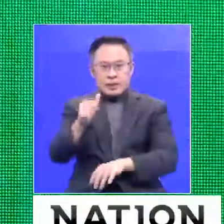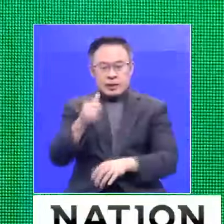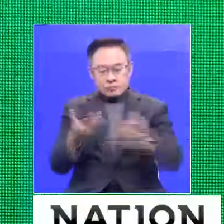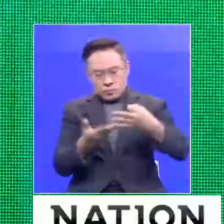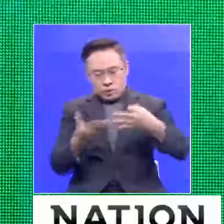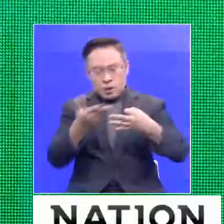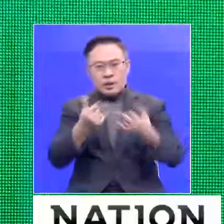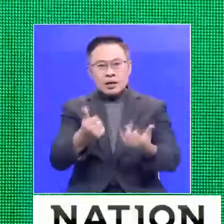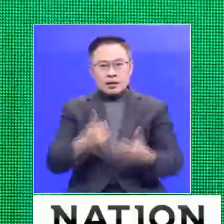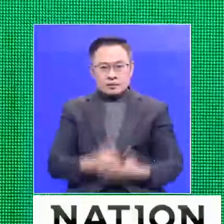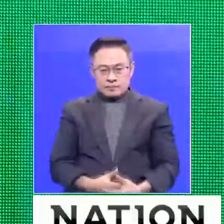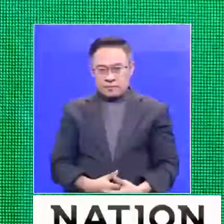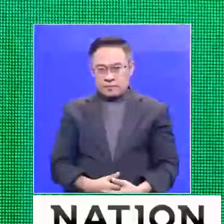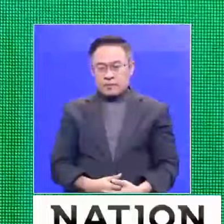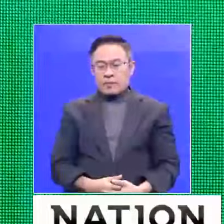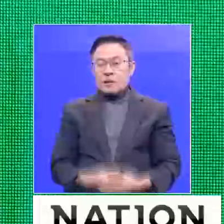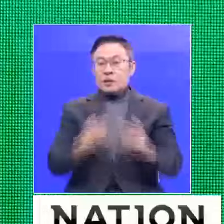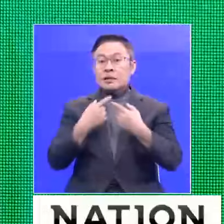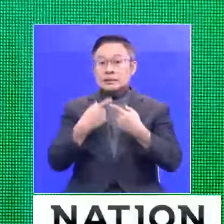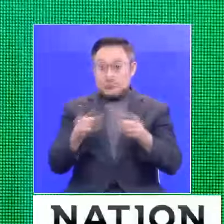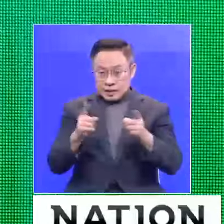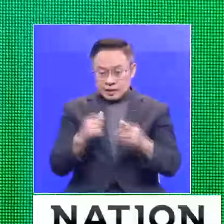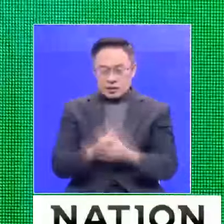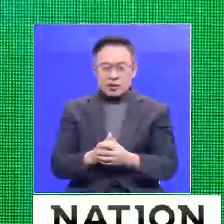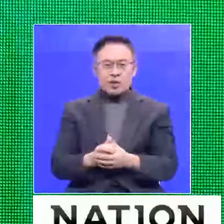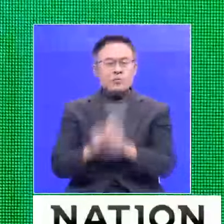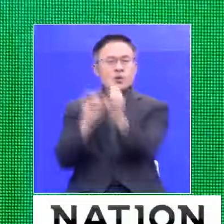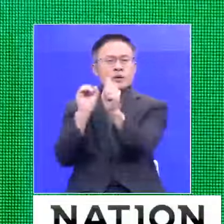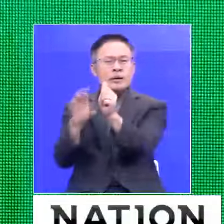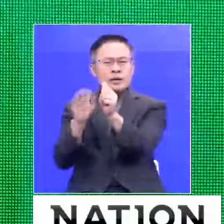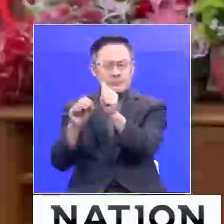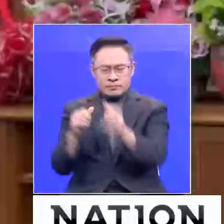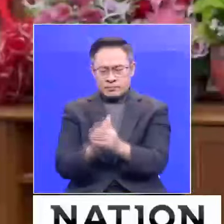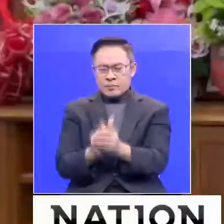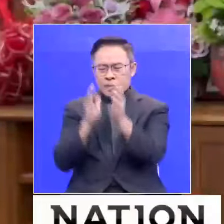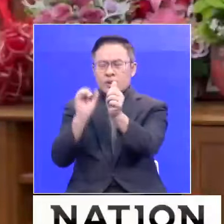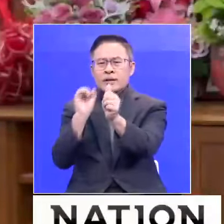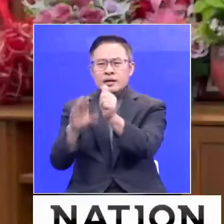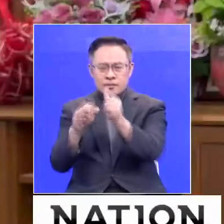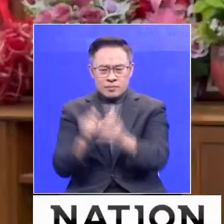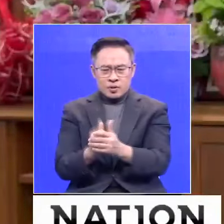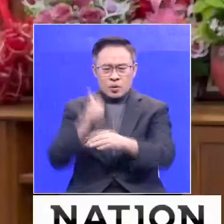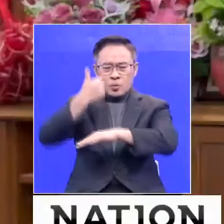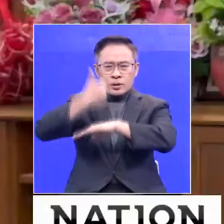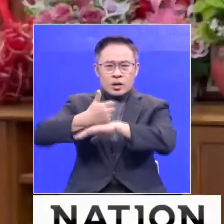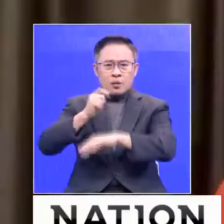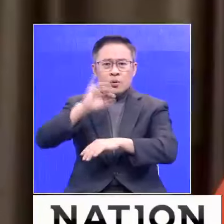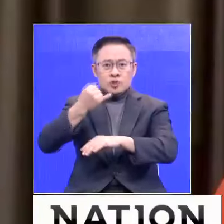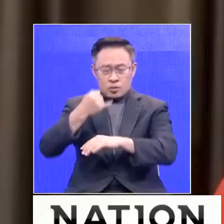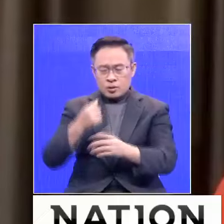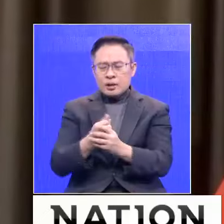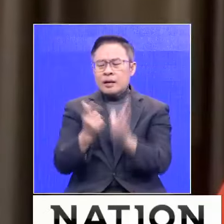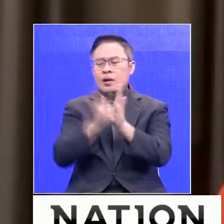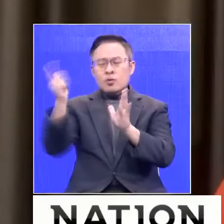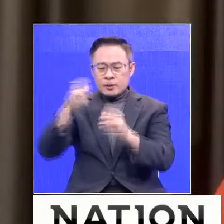มาได้พันกว่าคะแนนเนี่ยนะ 1,800 คะแนนที่เฉือนกันมาโอ้ยยากลำบากคุณเทพไทยสนพงศ์ครับอดีต